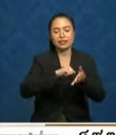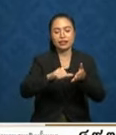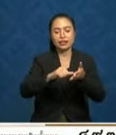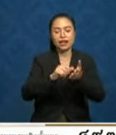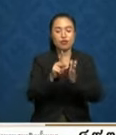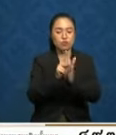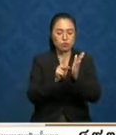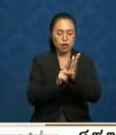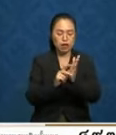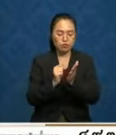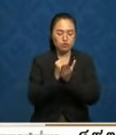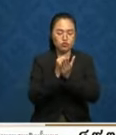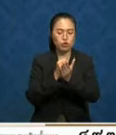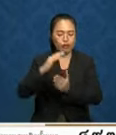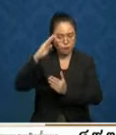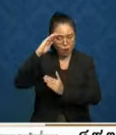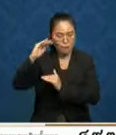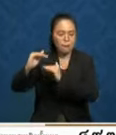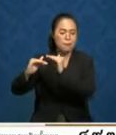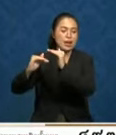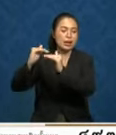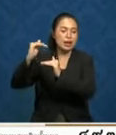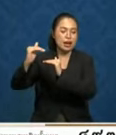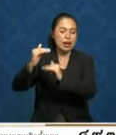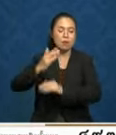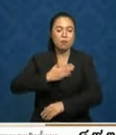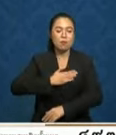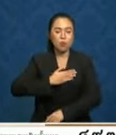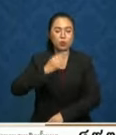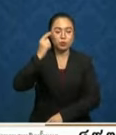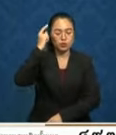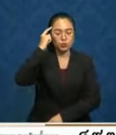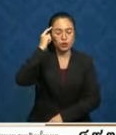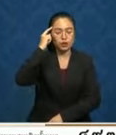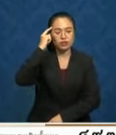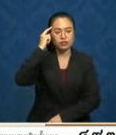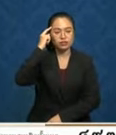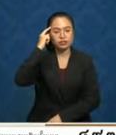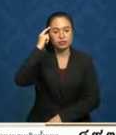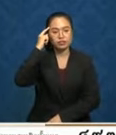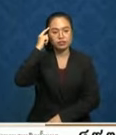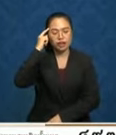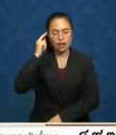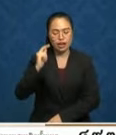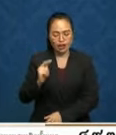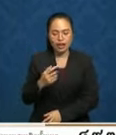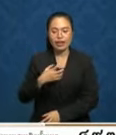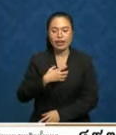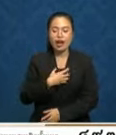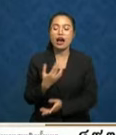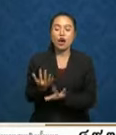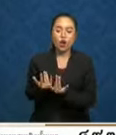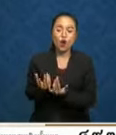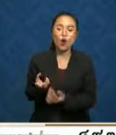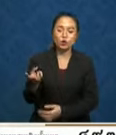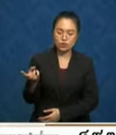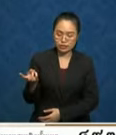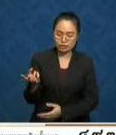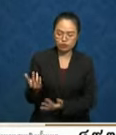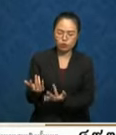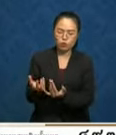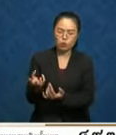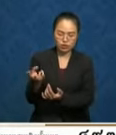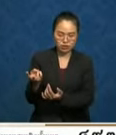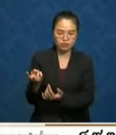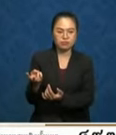ให้เกิดการพัฒนาเนี่ยผมเชื่อว่าการรอกันสักนิดหนึ่งแล้วช่ว